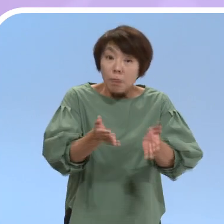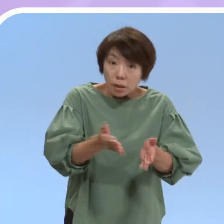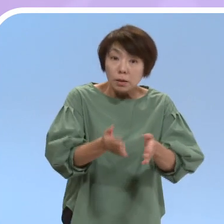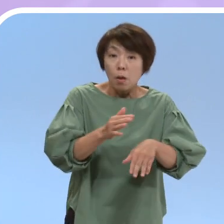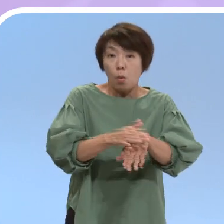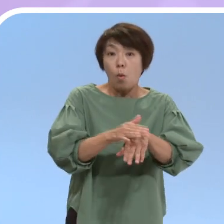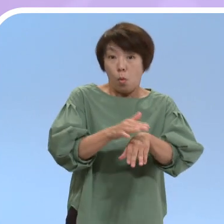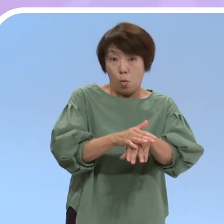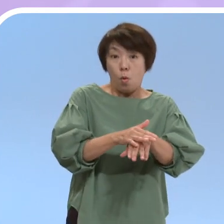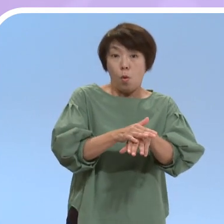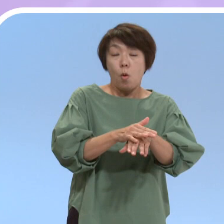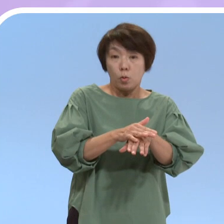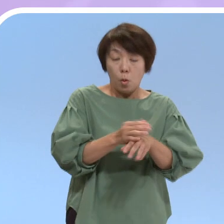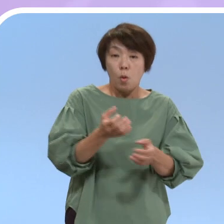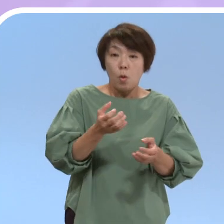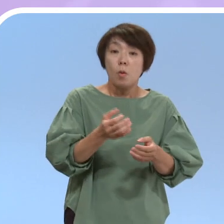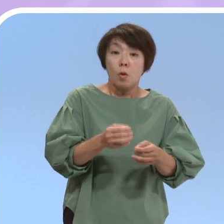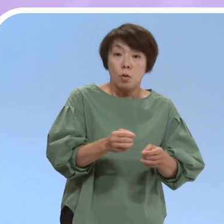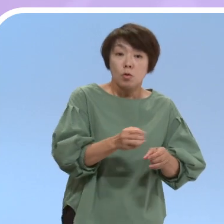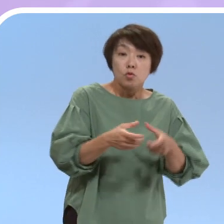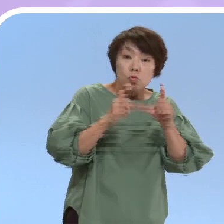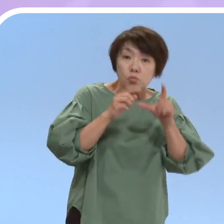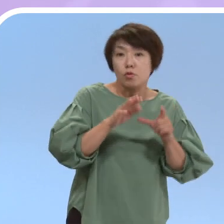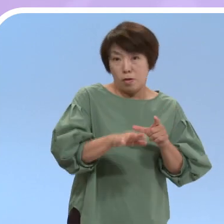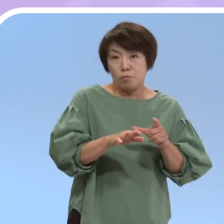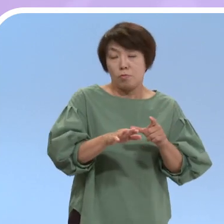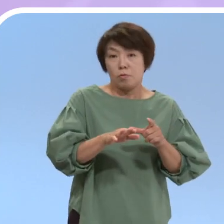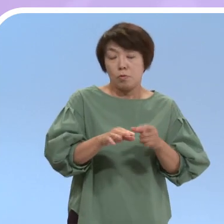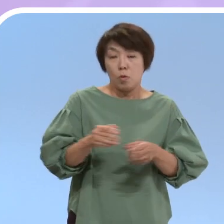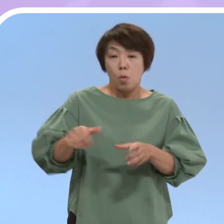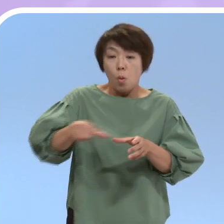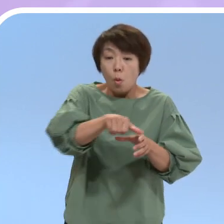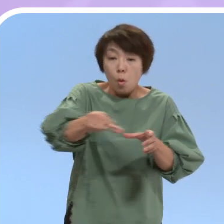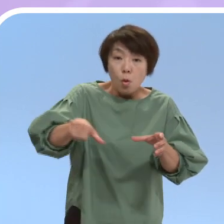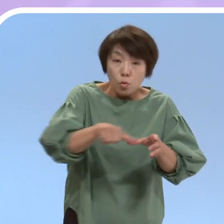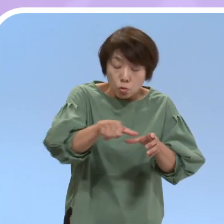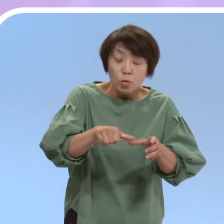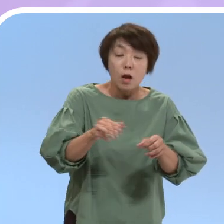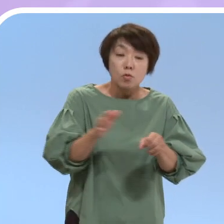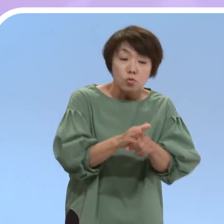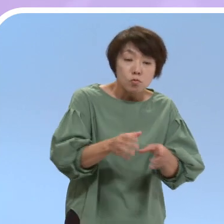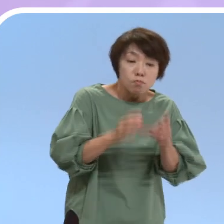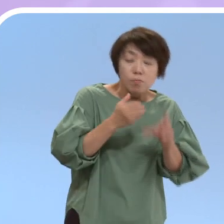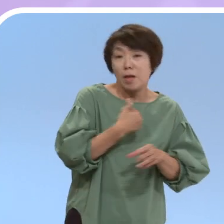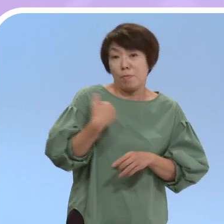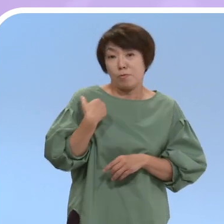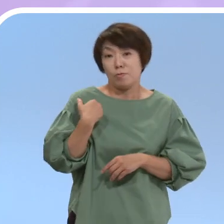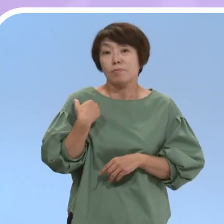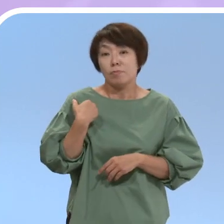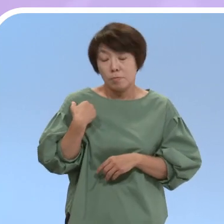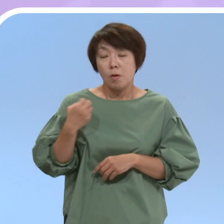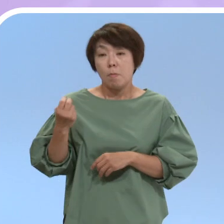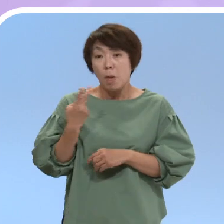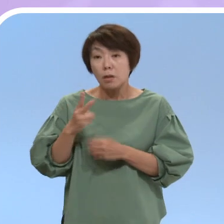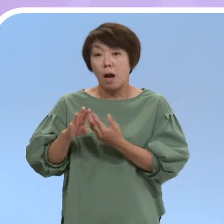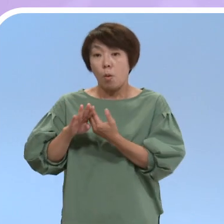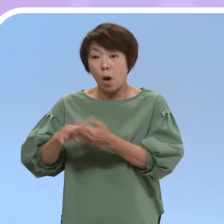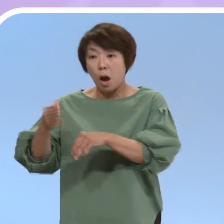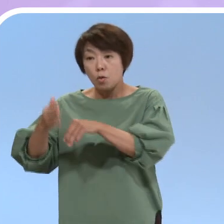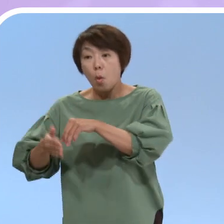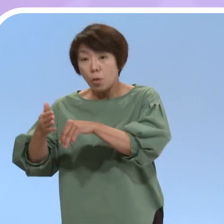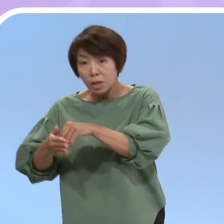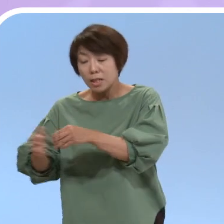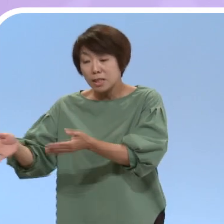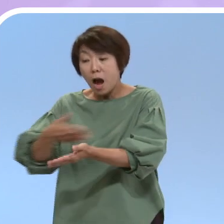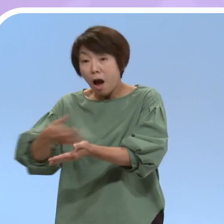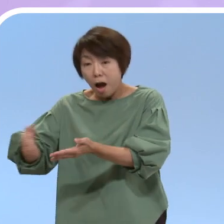夫した栽培方法でできたフルーツ玉ねぎを使ったスープで、お湯で溶くだけですぐに飲めるんです。またコクが